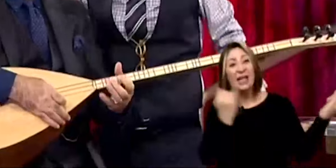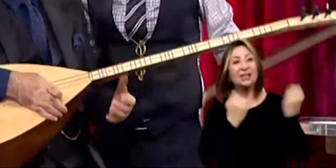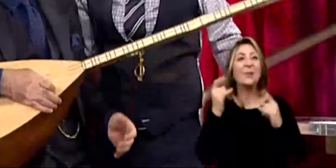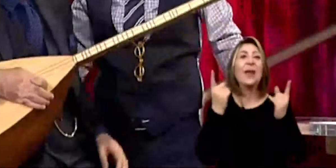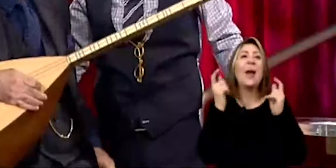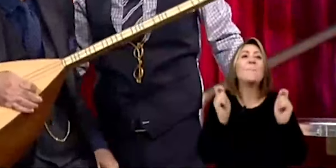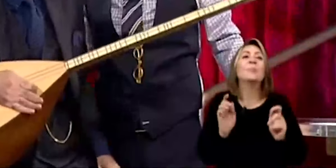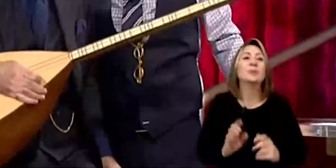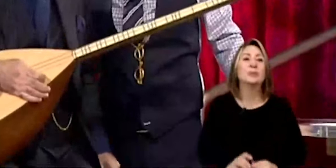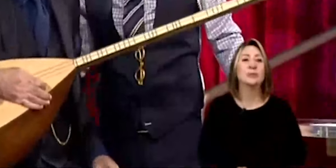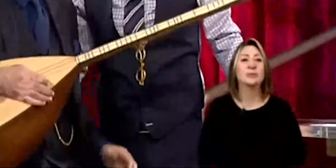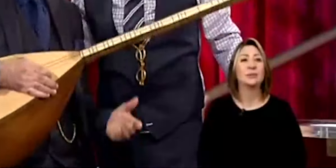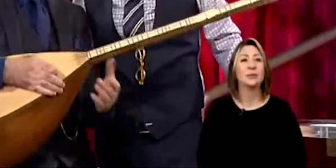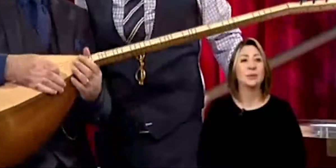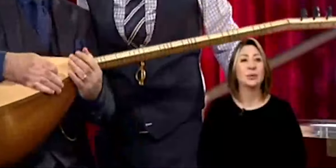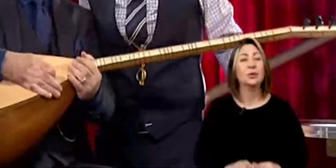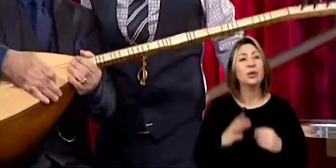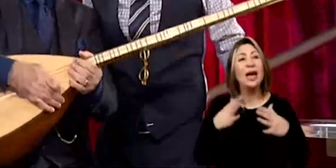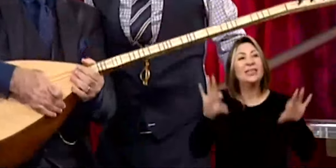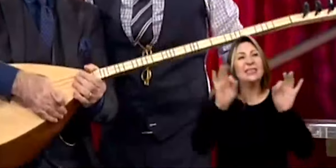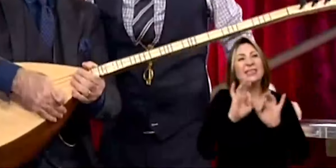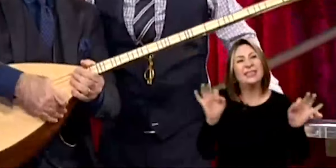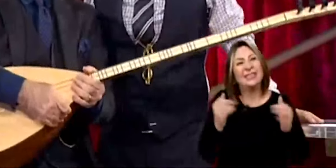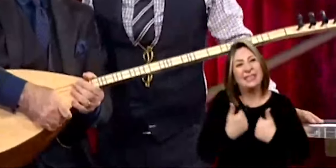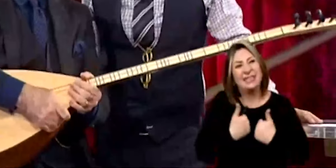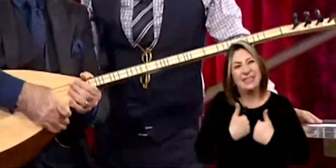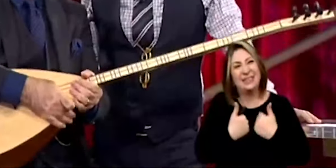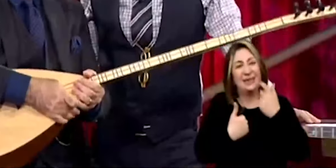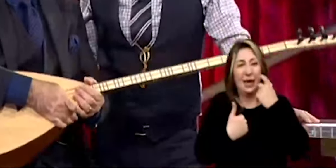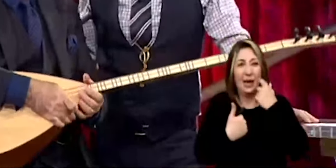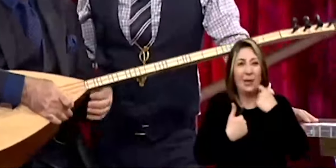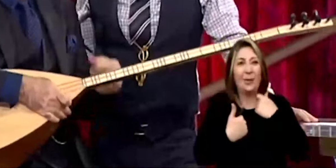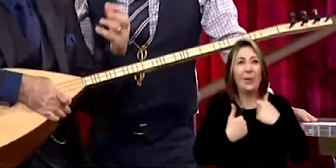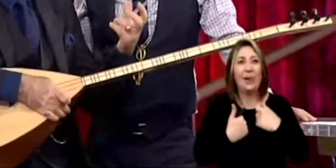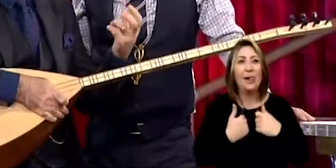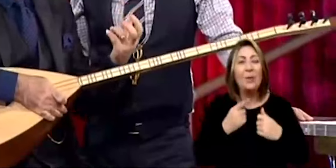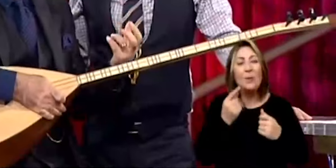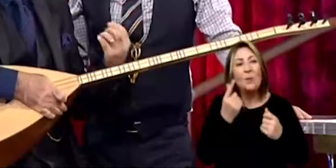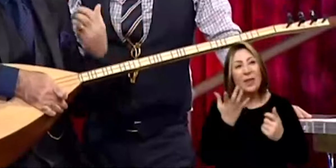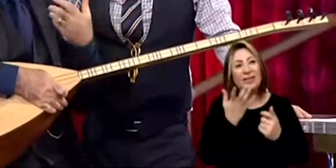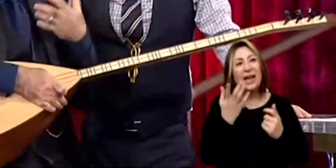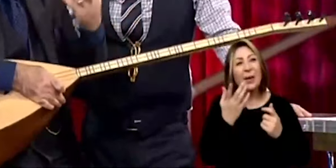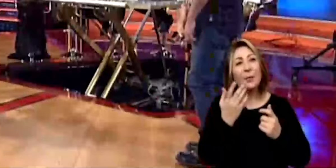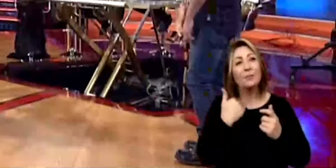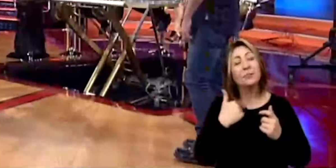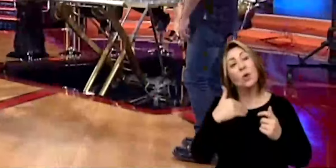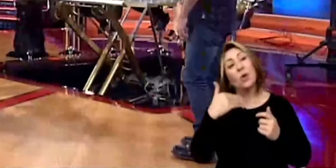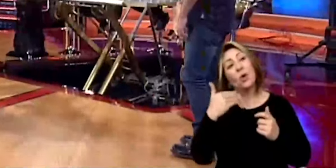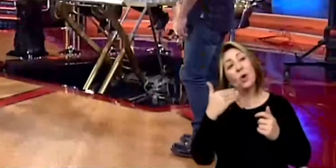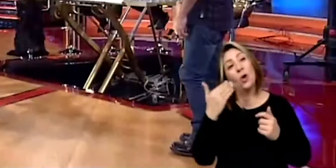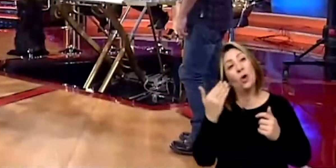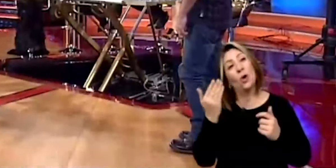bile yapmıyorsun yahu. Ya çok yes. Şimdi hazırsız şey yakalandık şimdi, hazırlıksız. Yani bunu biraz bir şey yap, biz öbür